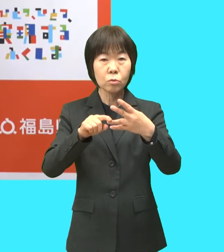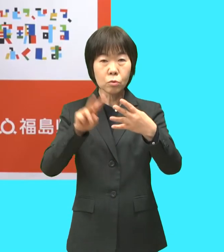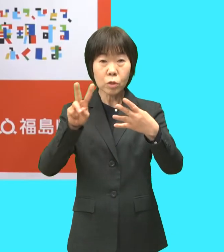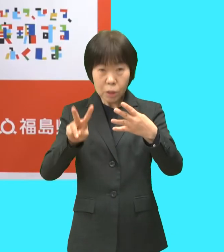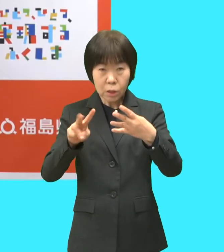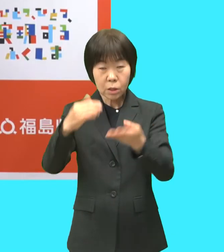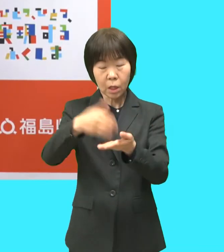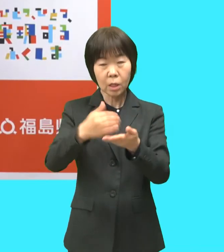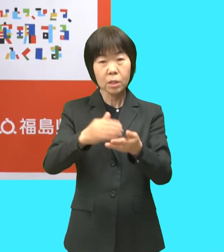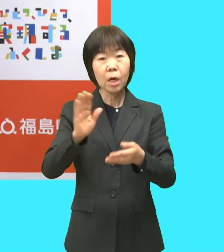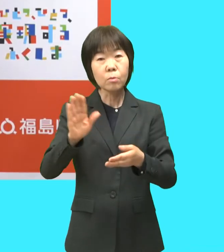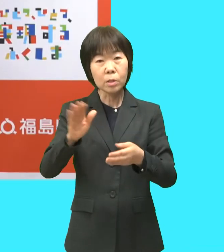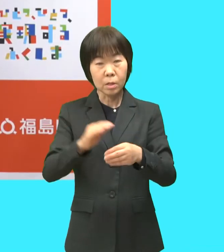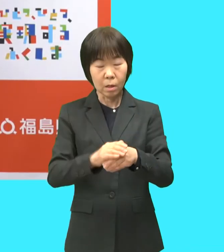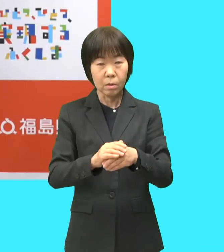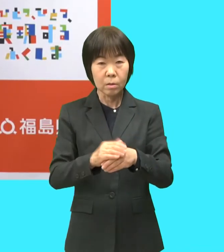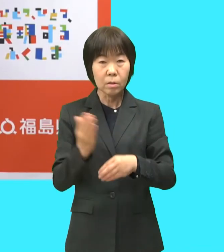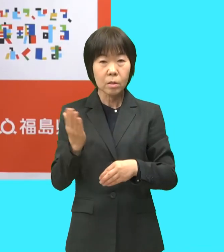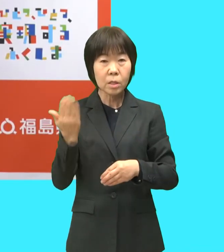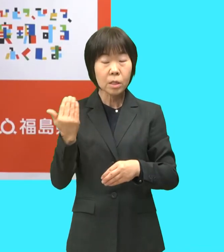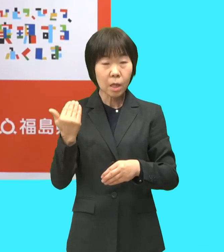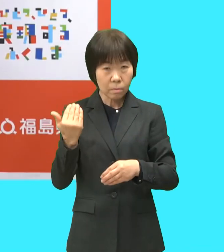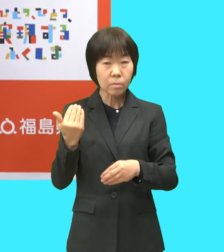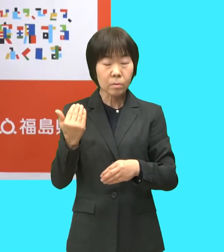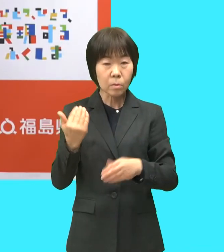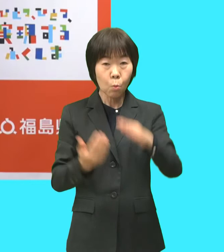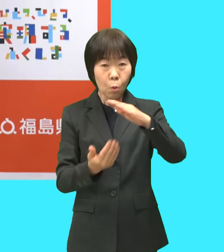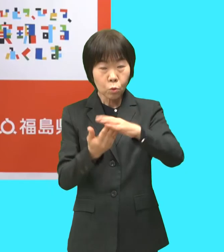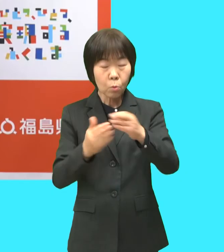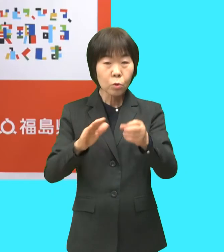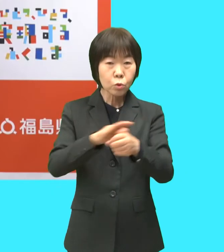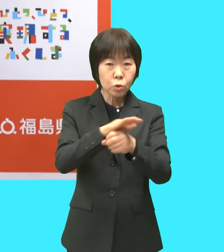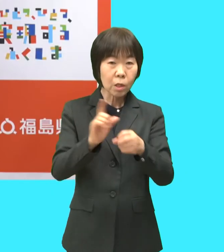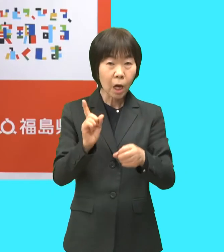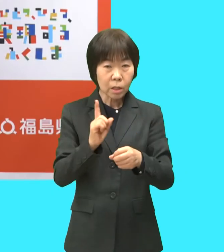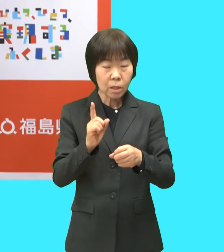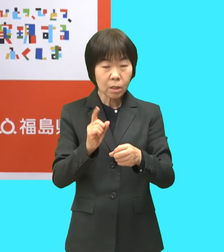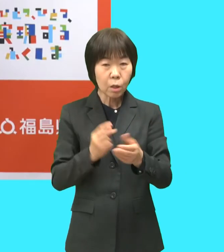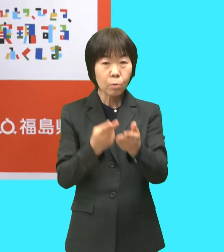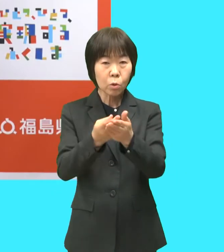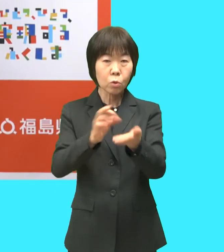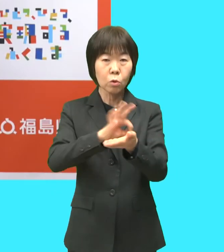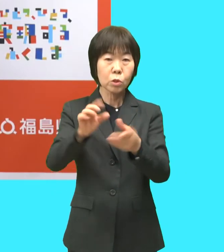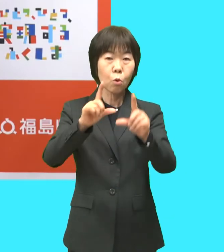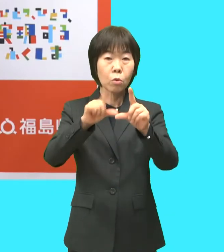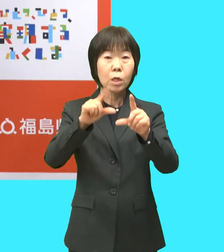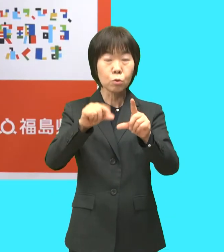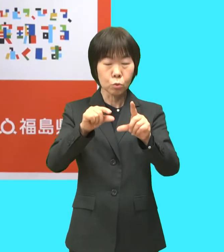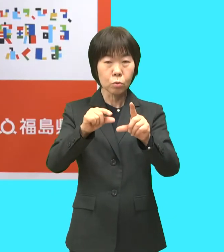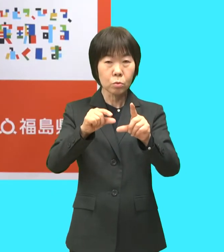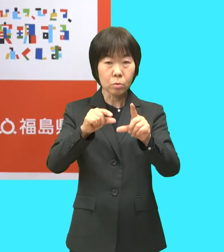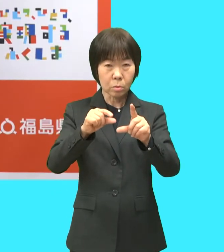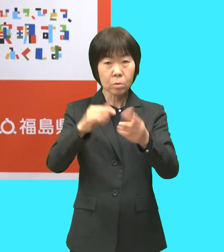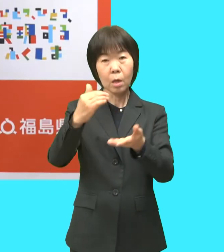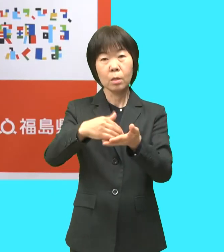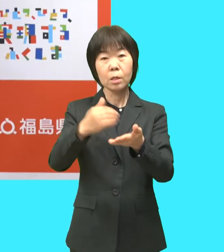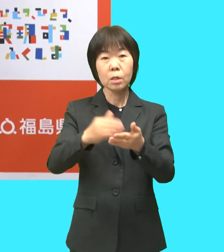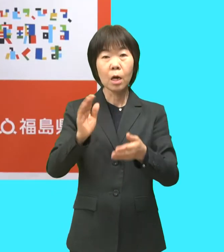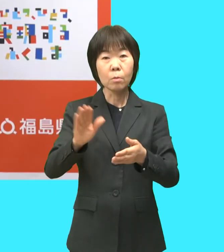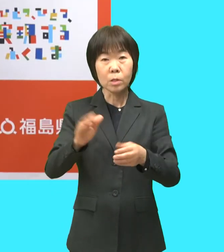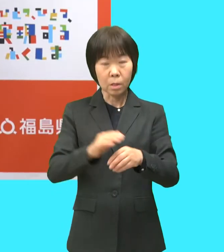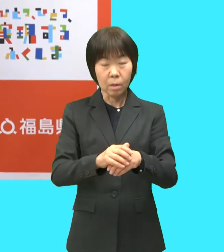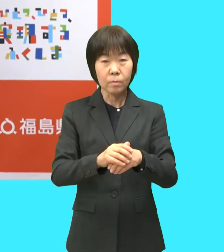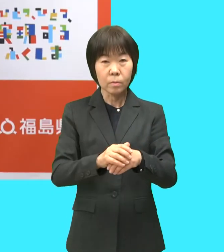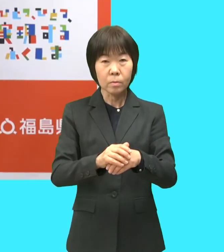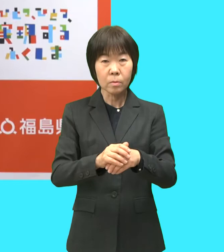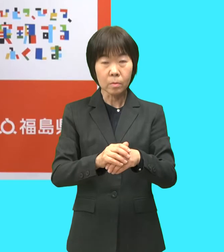話でしたけれども、まあ、以前知事最も重視するのは病床使用率であると、はい、おっしゃってましたけれども、